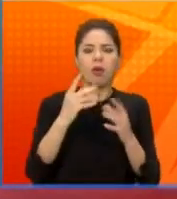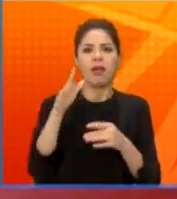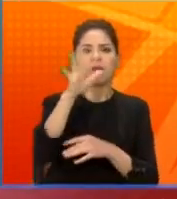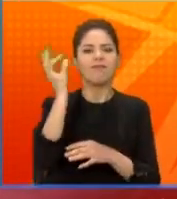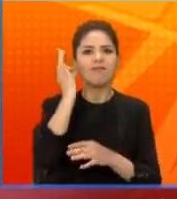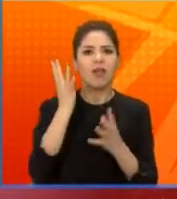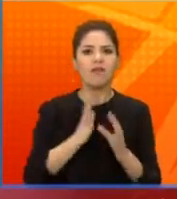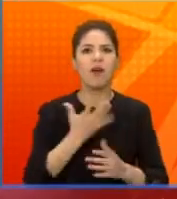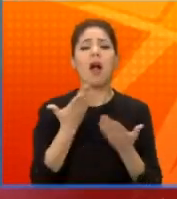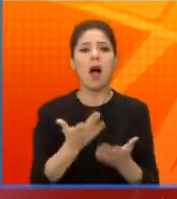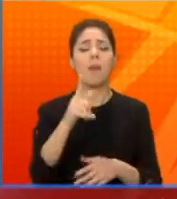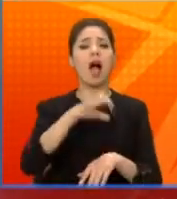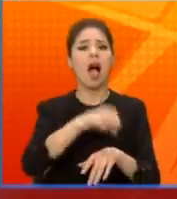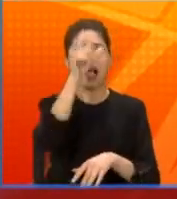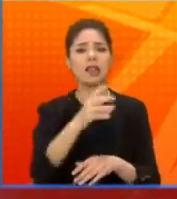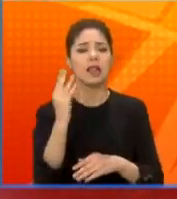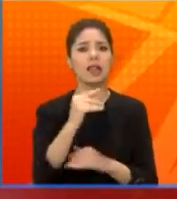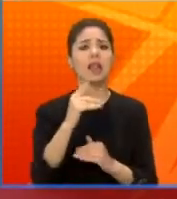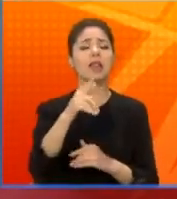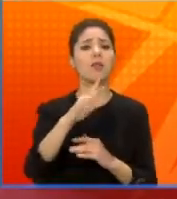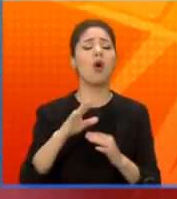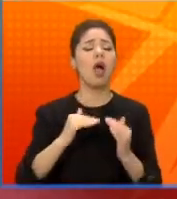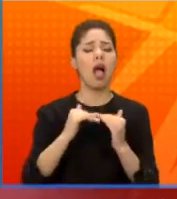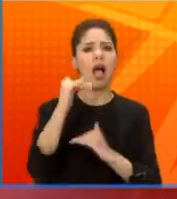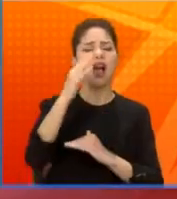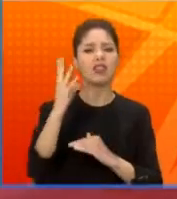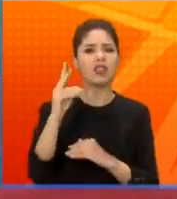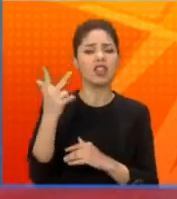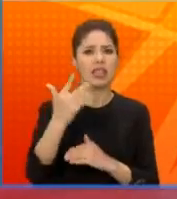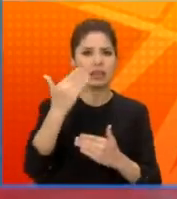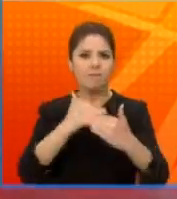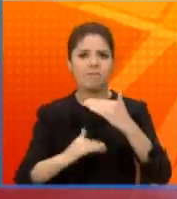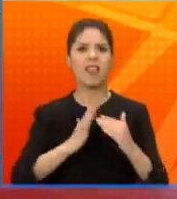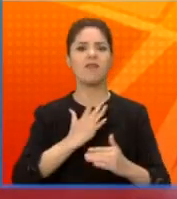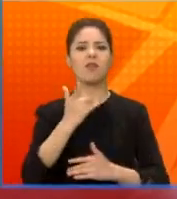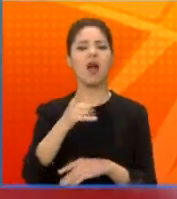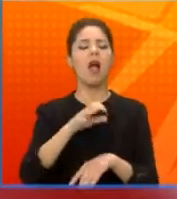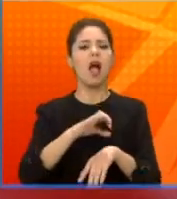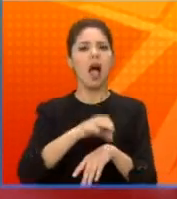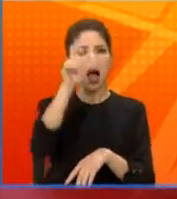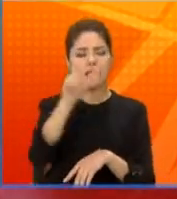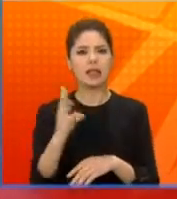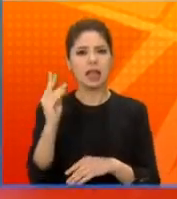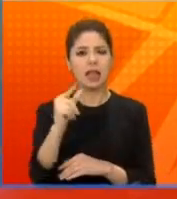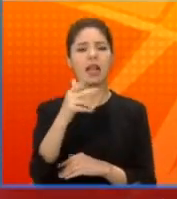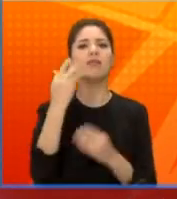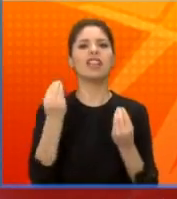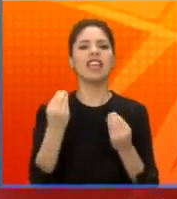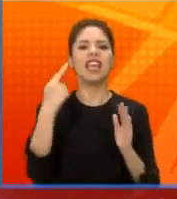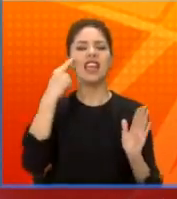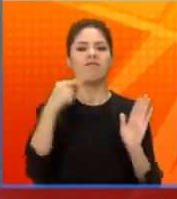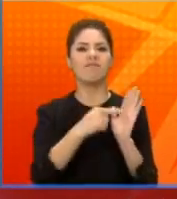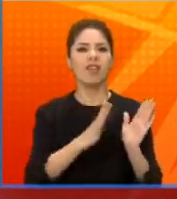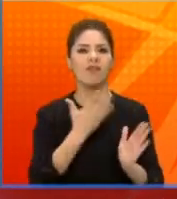vaka sayısındaki artış hızında bir azalma olduğu da gerçek. Yani aslında vaka sayımız da iyiye işaret etmeye devam